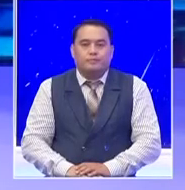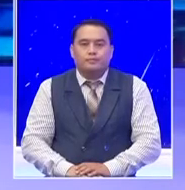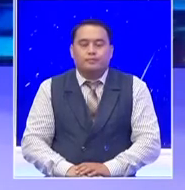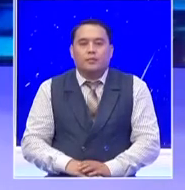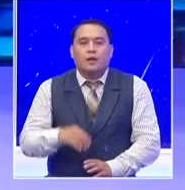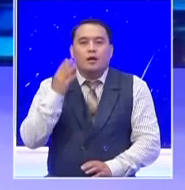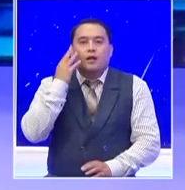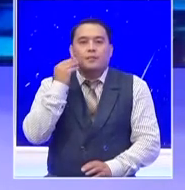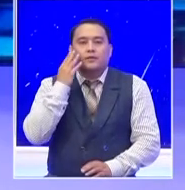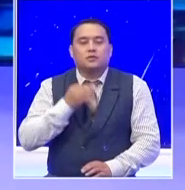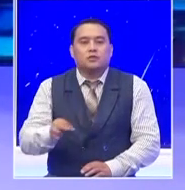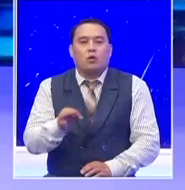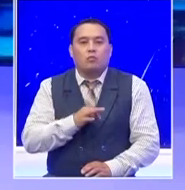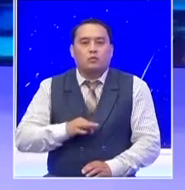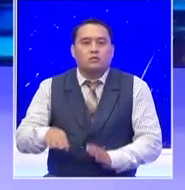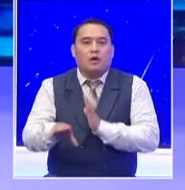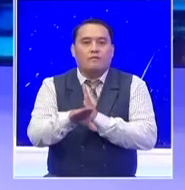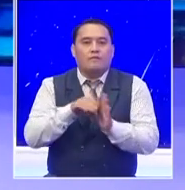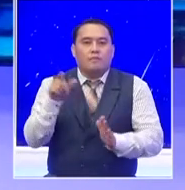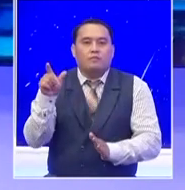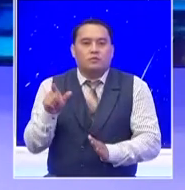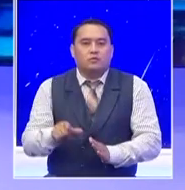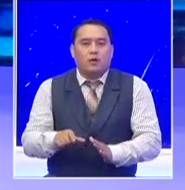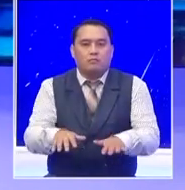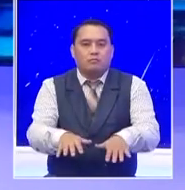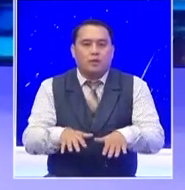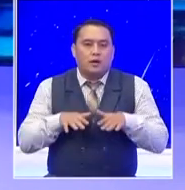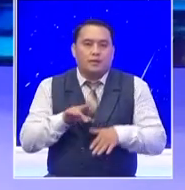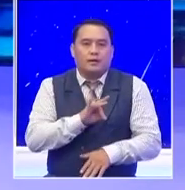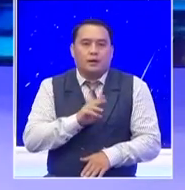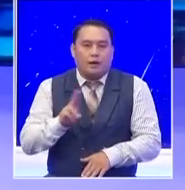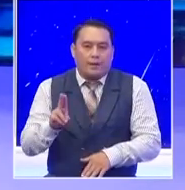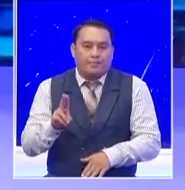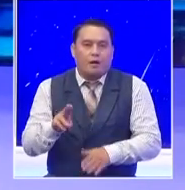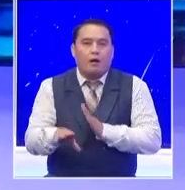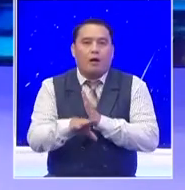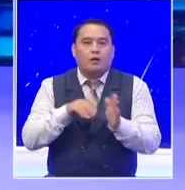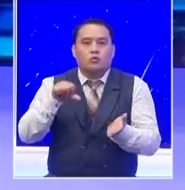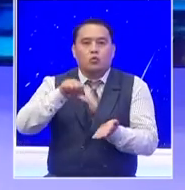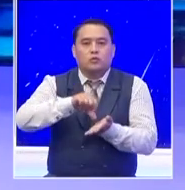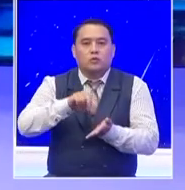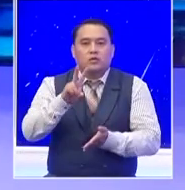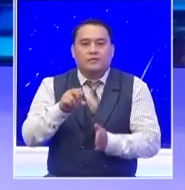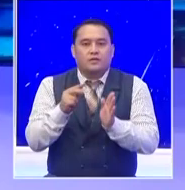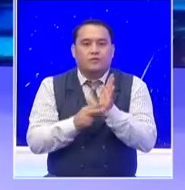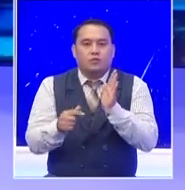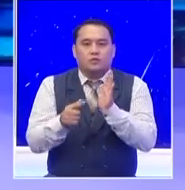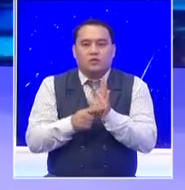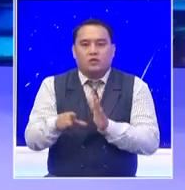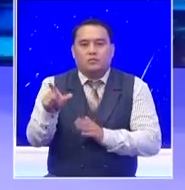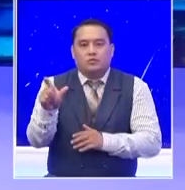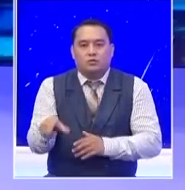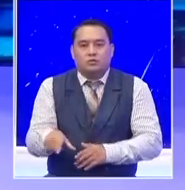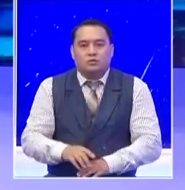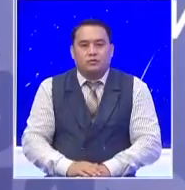В Алматинской области прошли выборы депутатов Сената парламента Республики Казахстан. В голосовании приняли участие 287